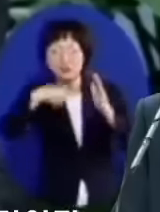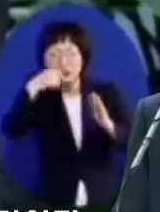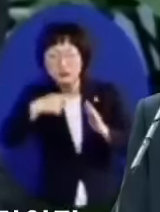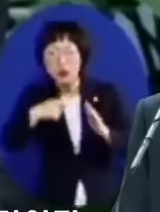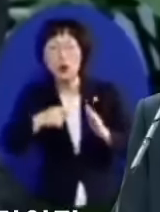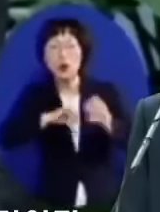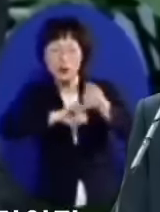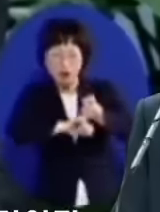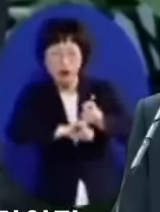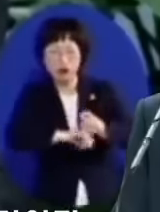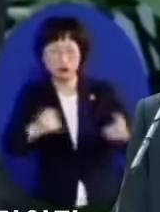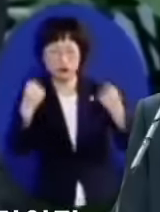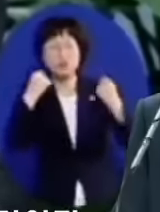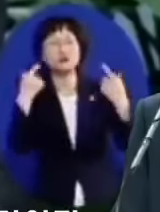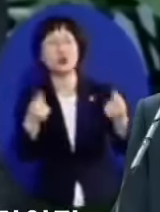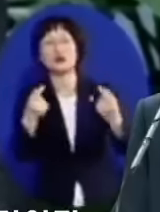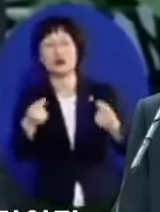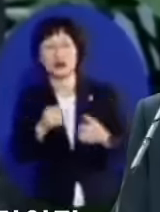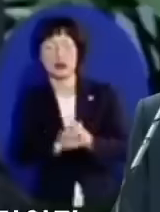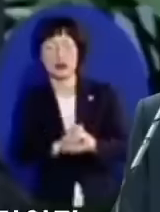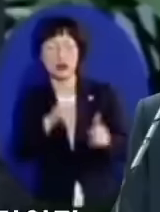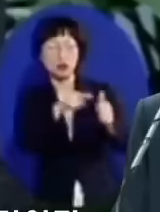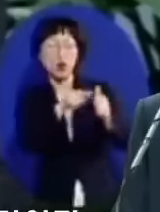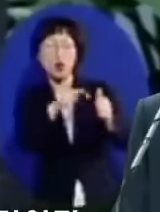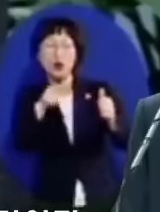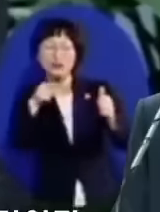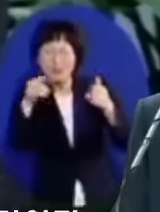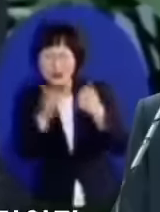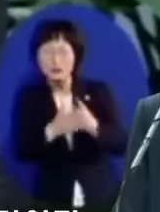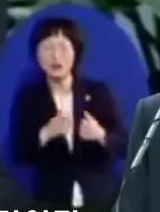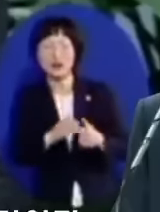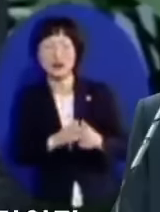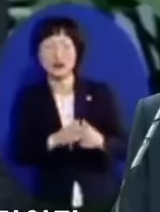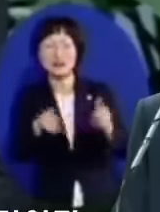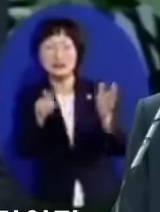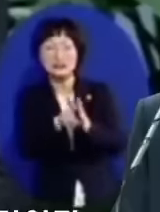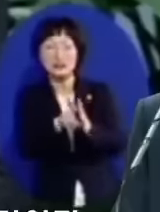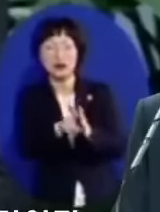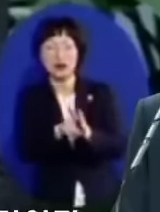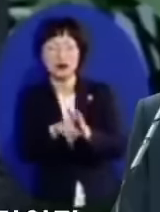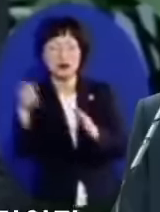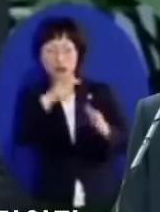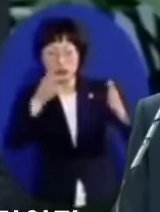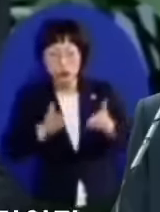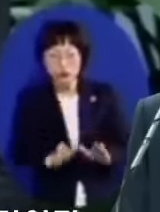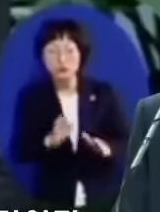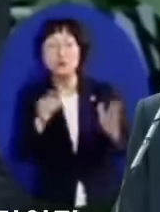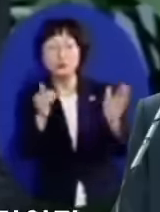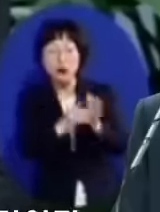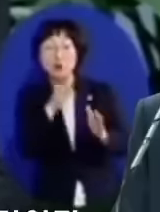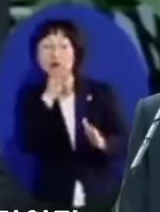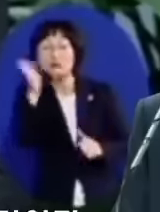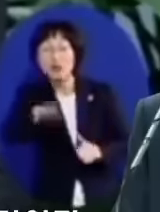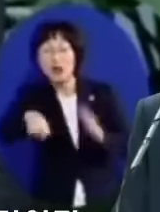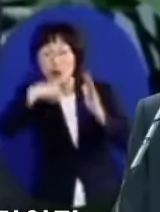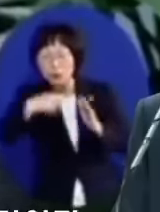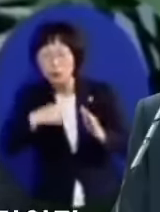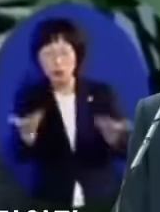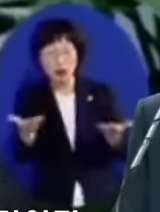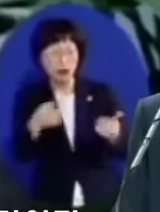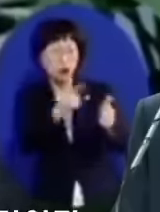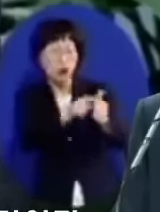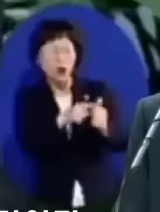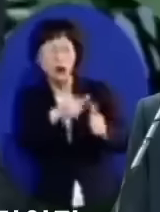먹어야 힘을 얻는다. 그러므로 너는 신앙인으로 거듭났지만은 음식을 안 먹는다. 성경을